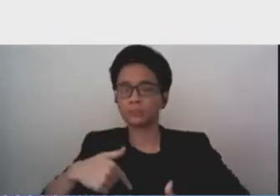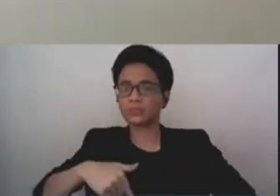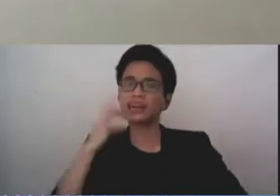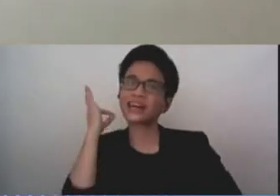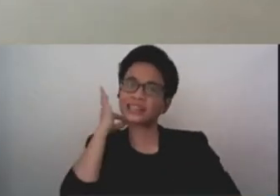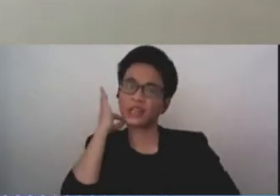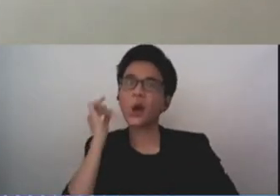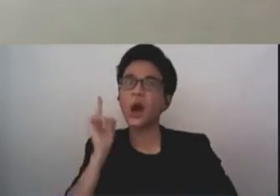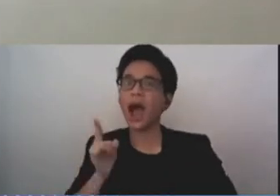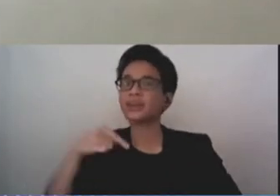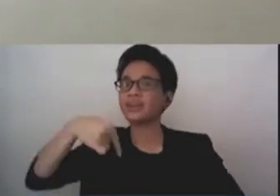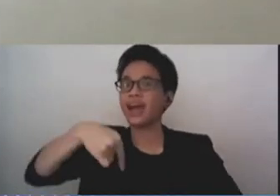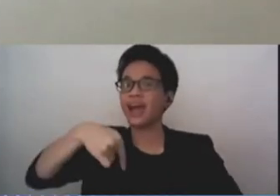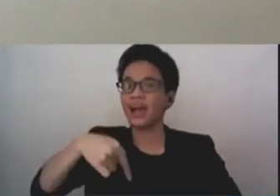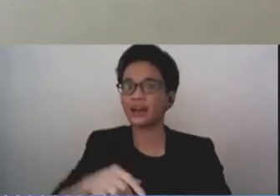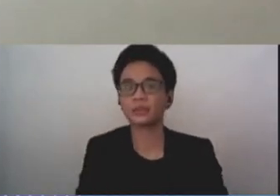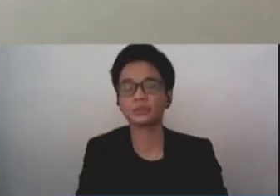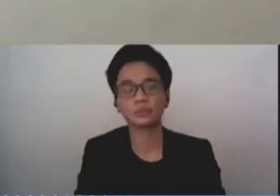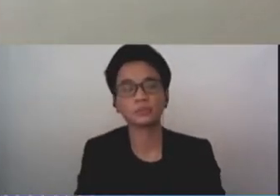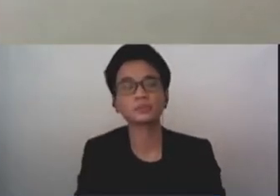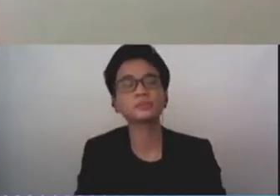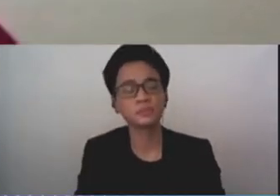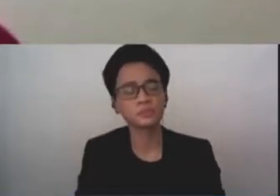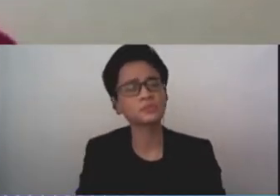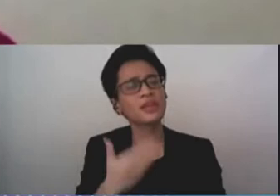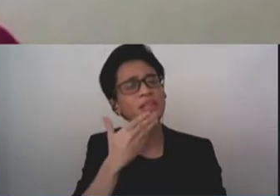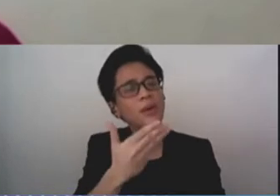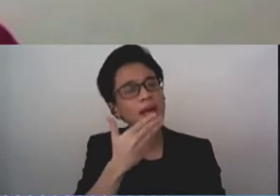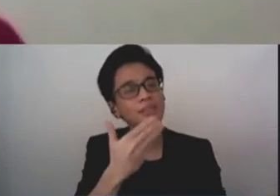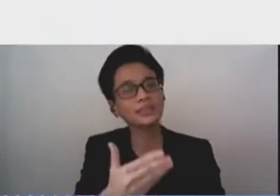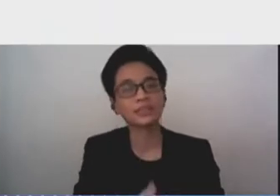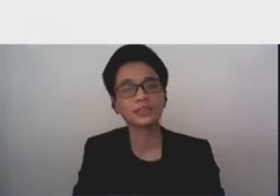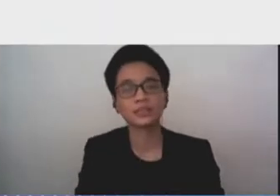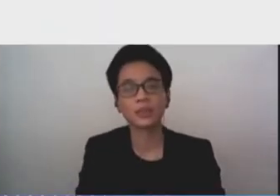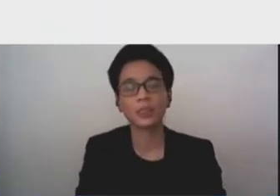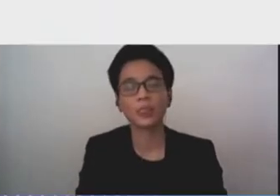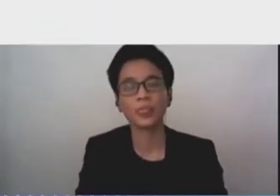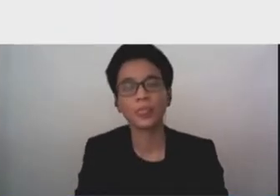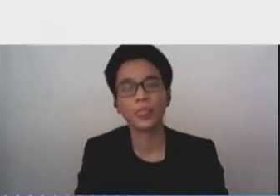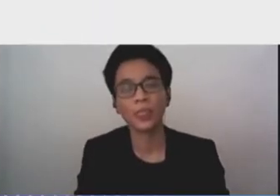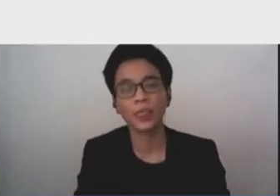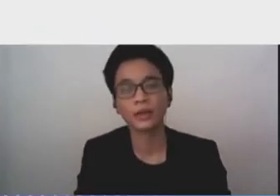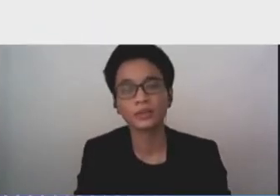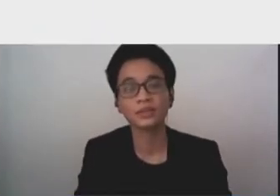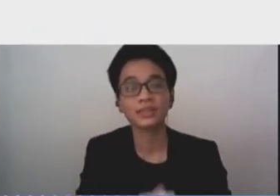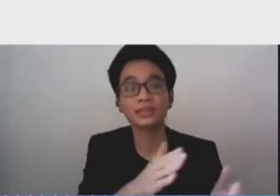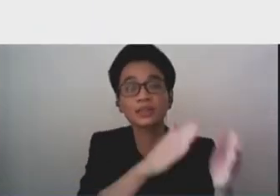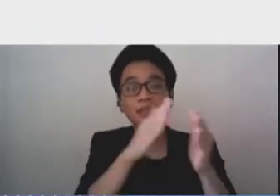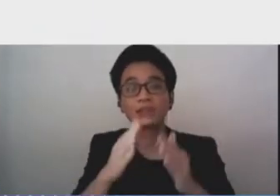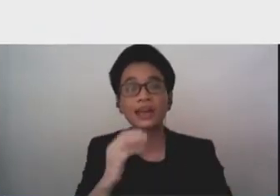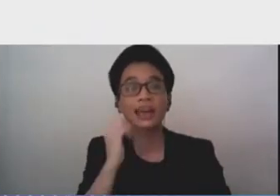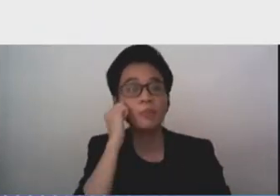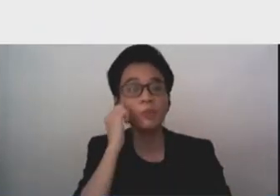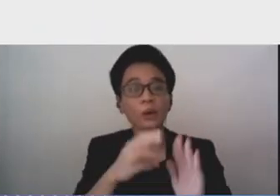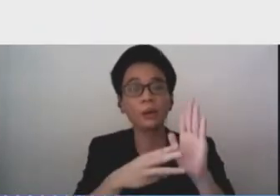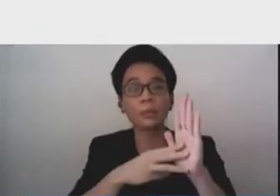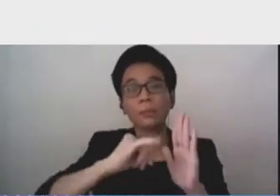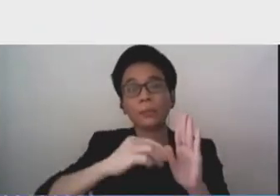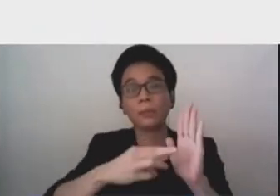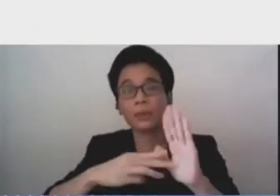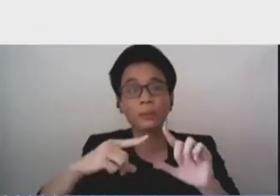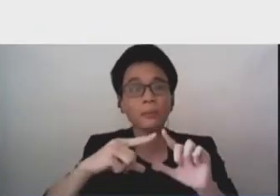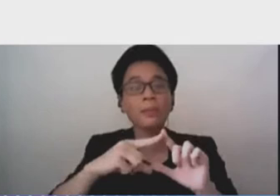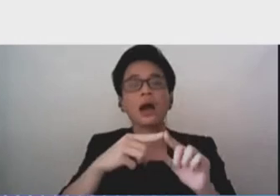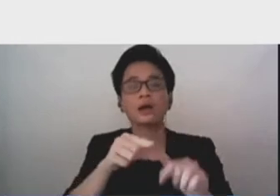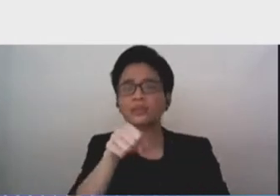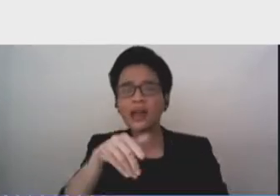ya. Betul sekali. Oke, siap. Makasih banyak Bu Reni. Ya. Saya ke Bu Prima Ningrum nih, karena kalau misalkan anak ibu kan sekarang